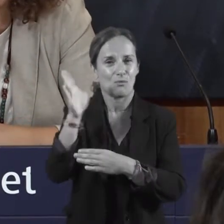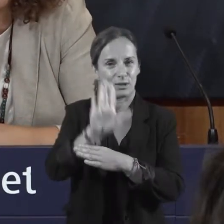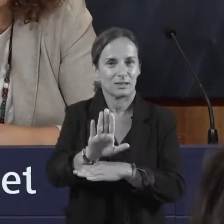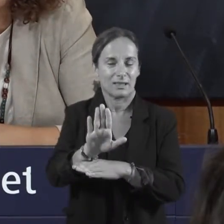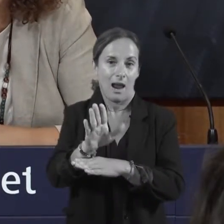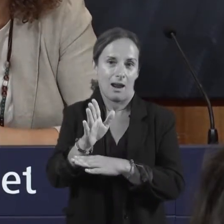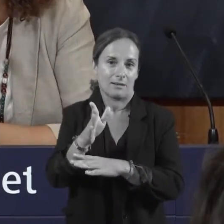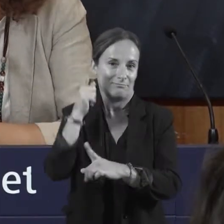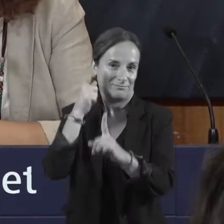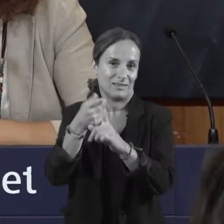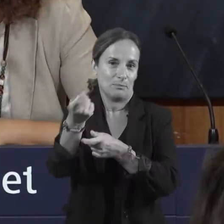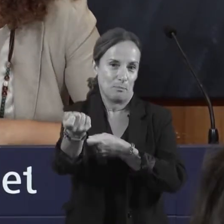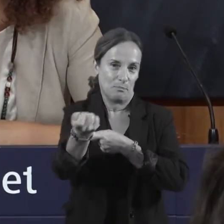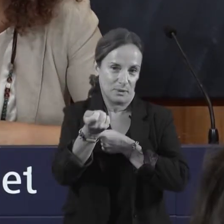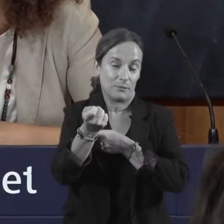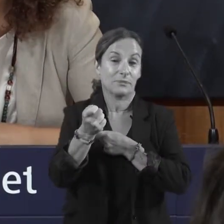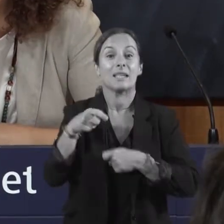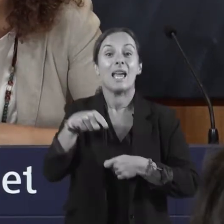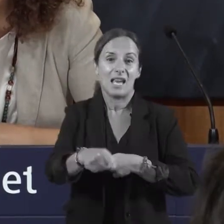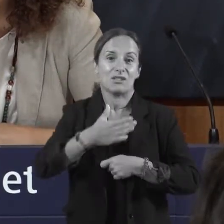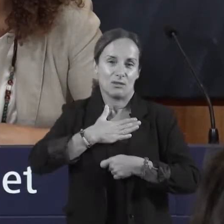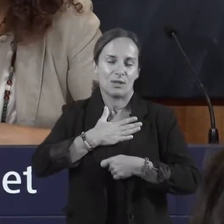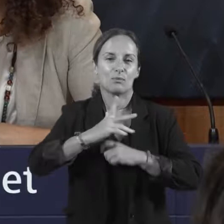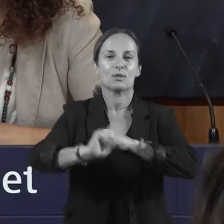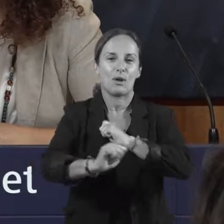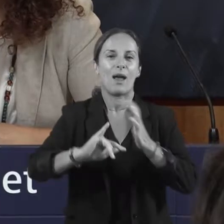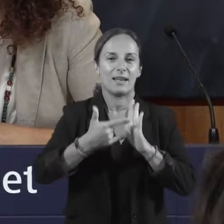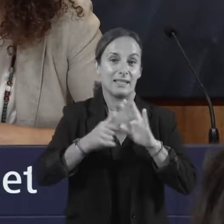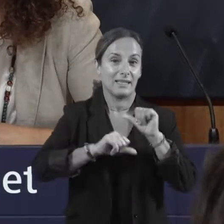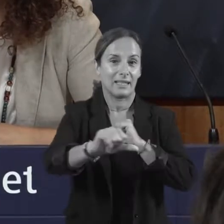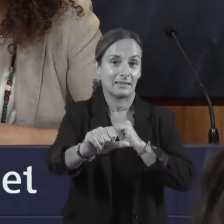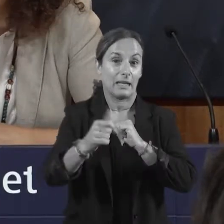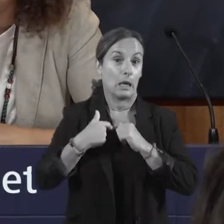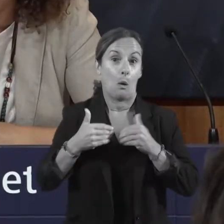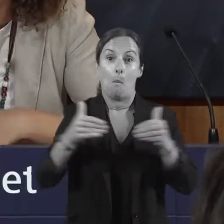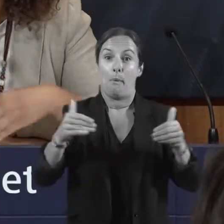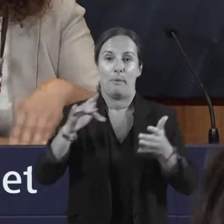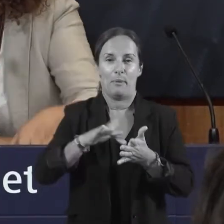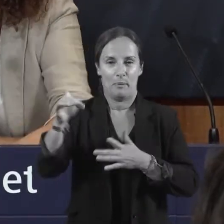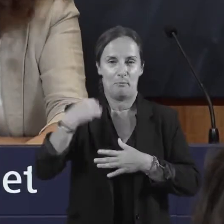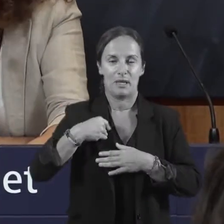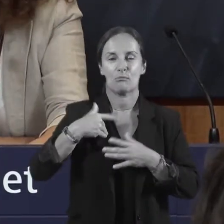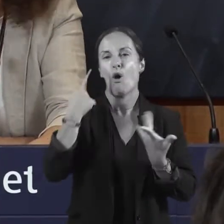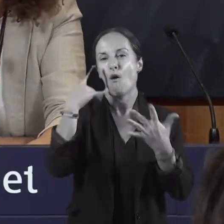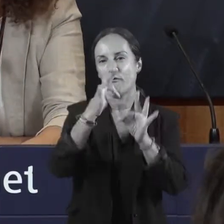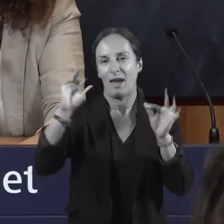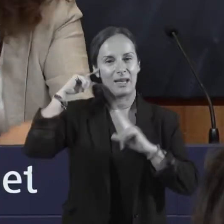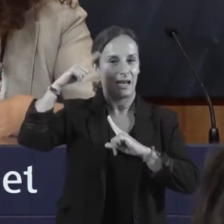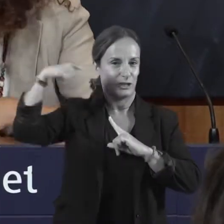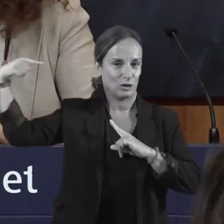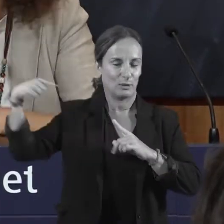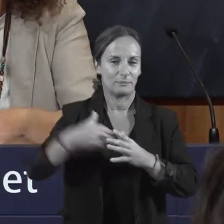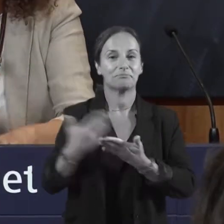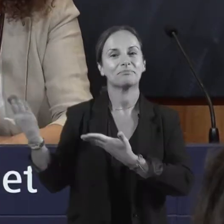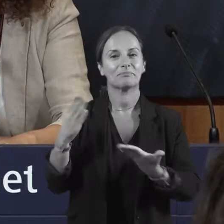el nostre pla estratègic i ara també, com bé deia, a la World Travel Market començarem amb aquest plantejament. Passa la paraula al conseller